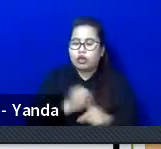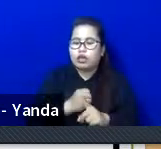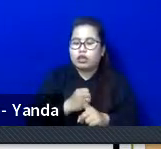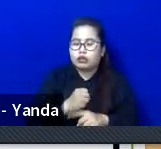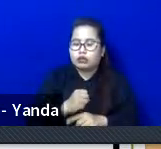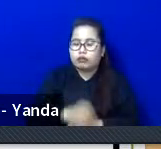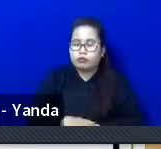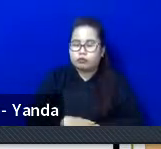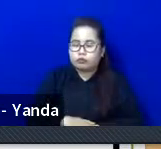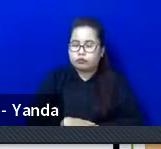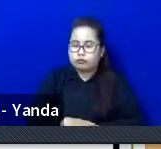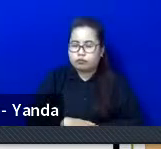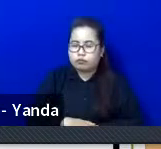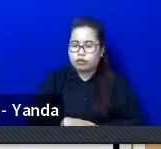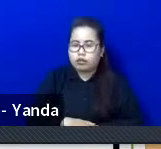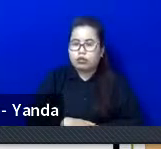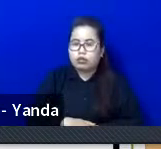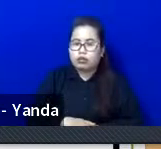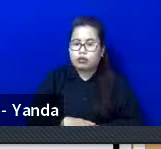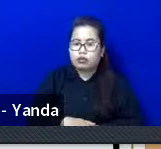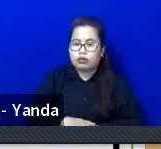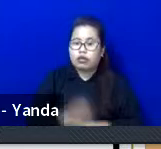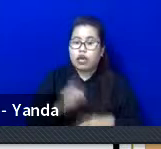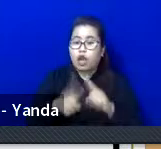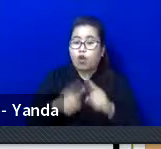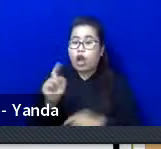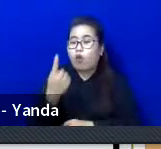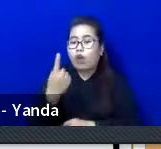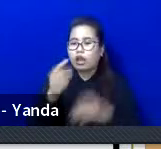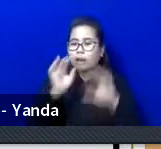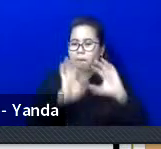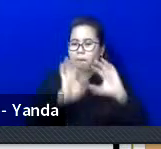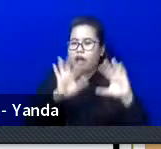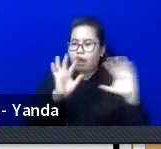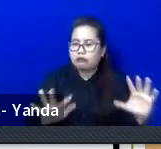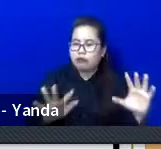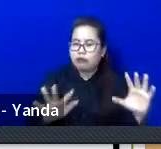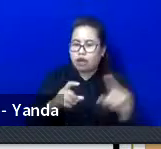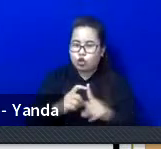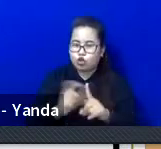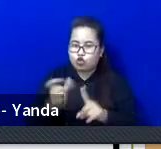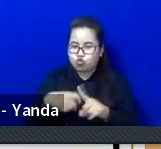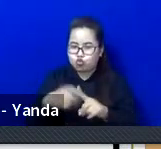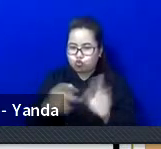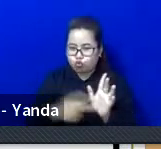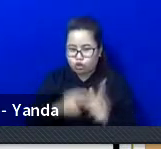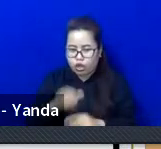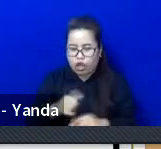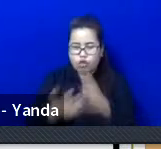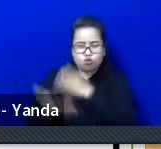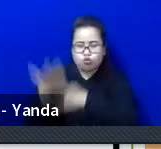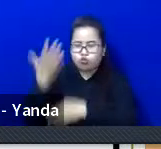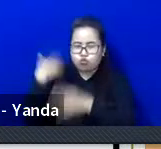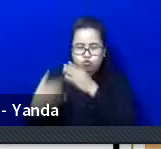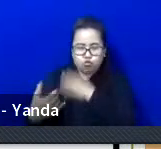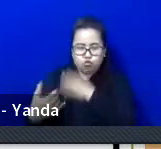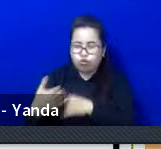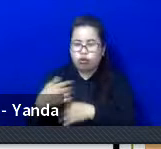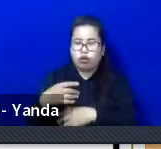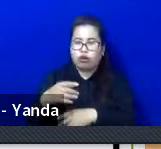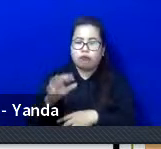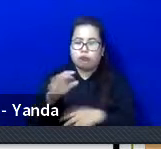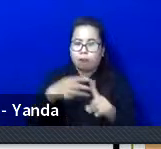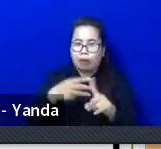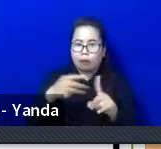Han, ya. Memang awalnya banyaknya itu ke dukun, ya, apalagi zaman dulu belum ada BPJS, ya.